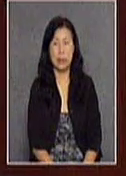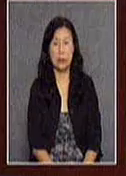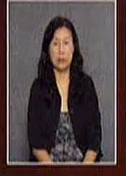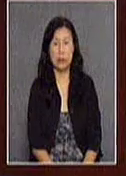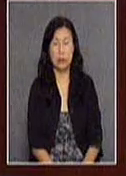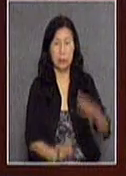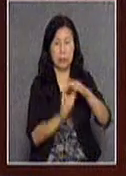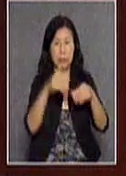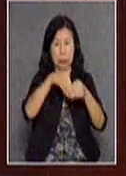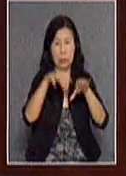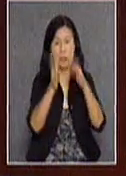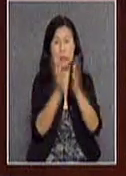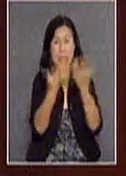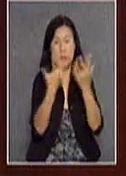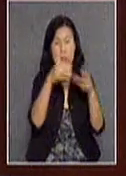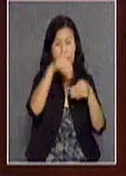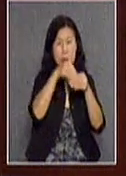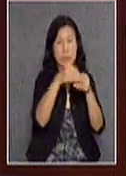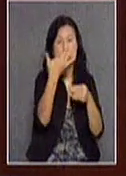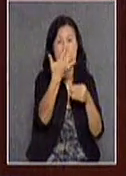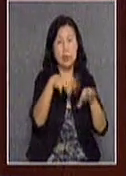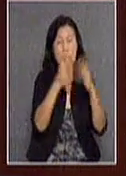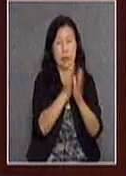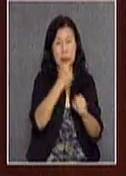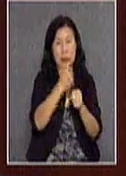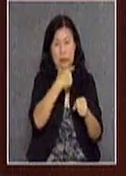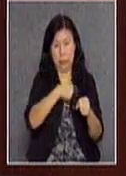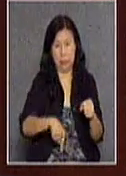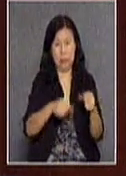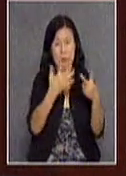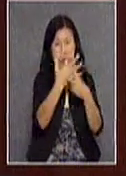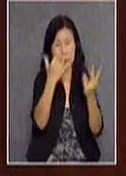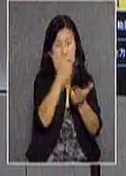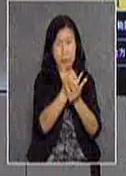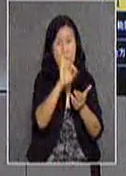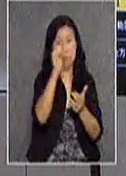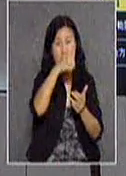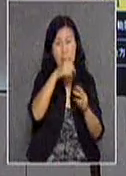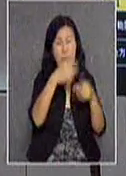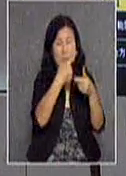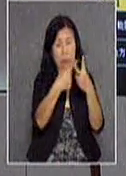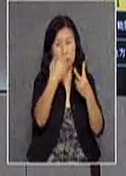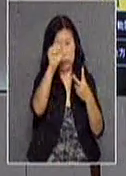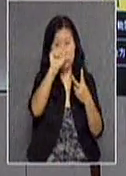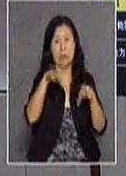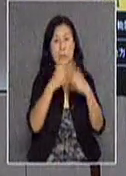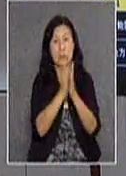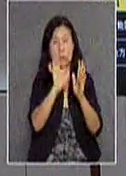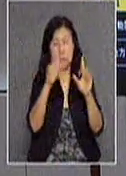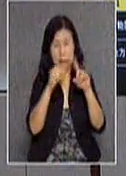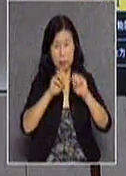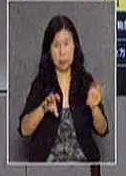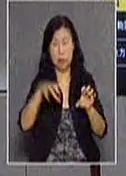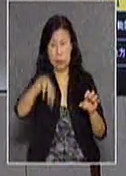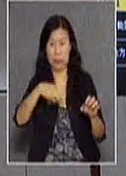停止表決顯示結果。功能團體選舉產生的議員25位出席，沒有人贊成，21位反對，沒有人棄權。分區直接